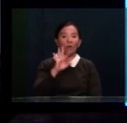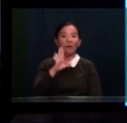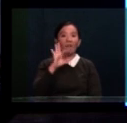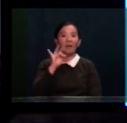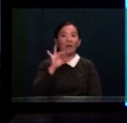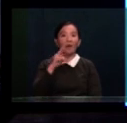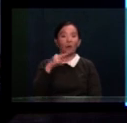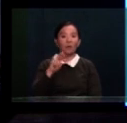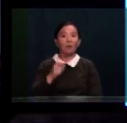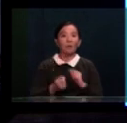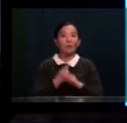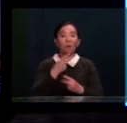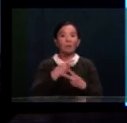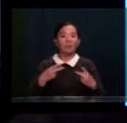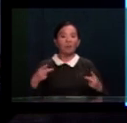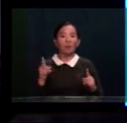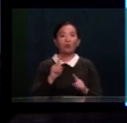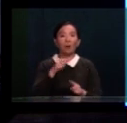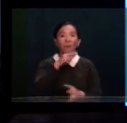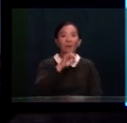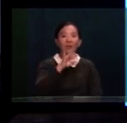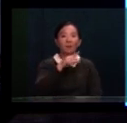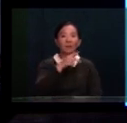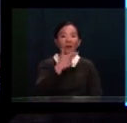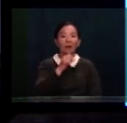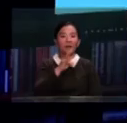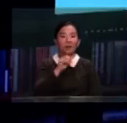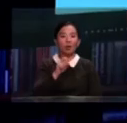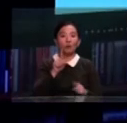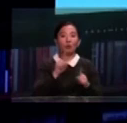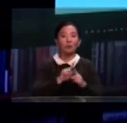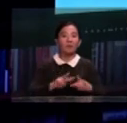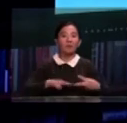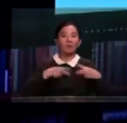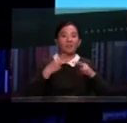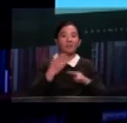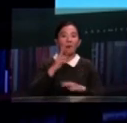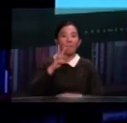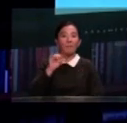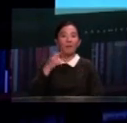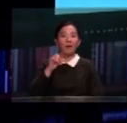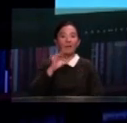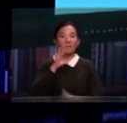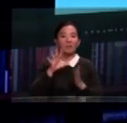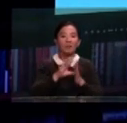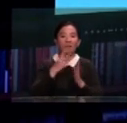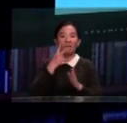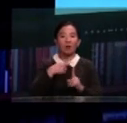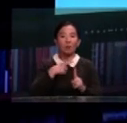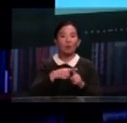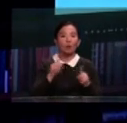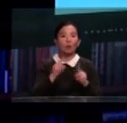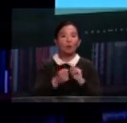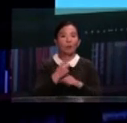При этом определяем, что перманганат ион должен превратиться у нас с вами в марганец зарядом 2+. Что